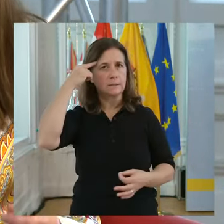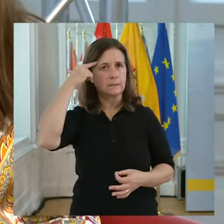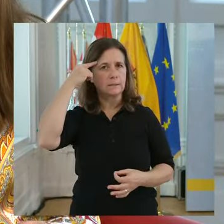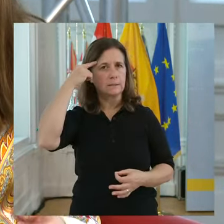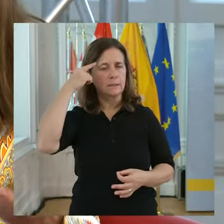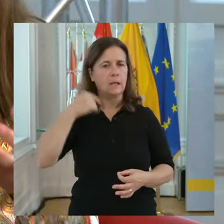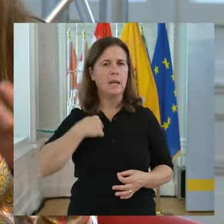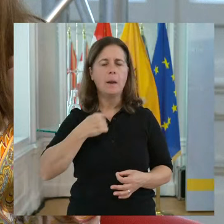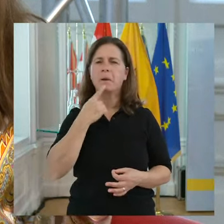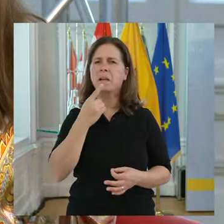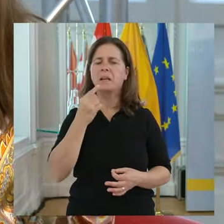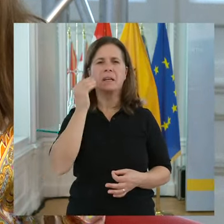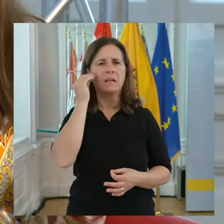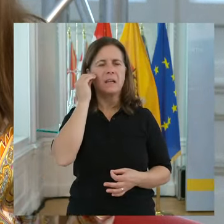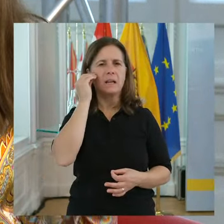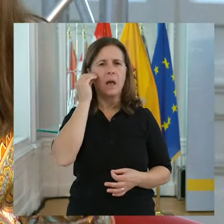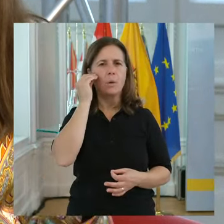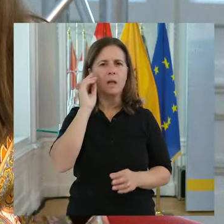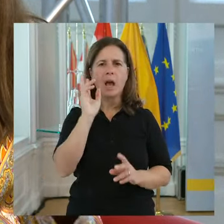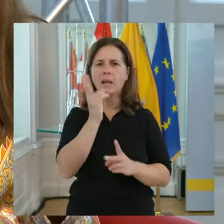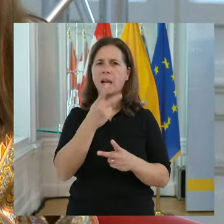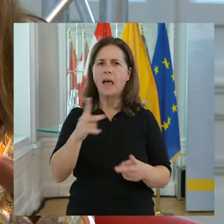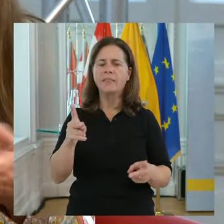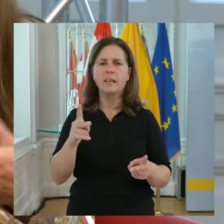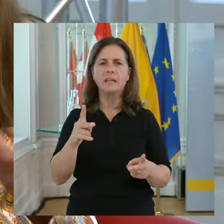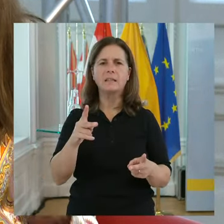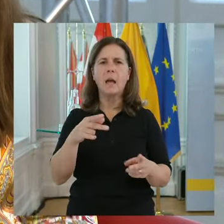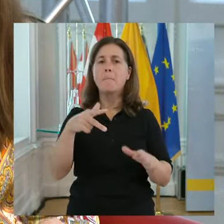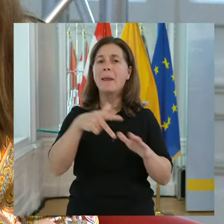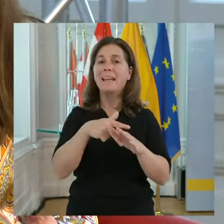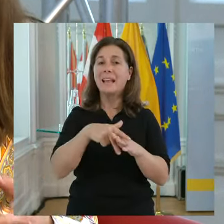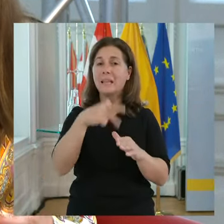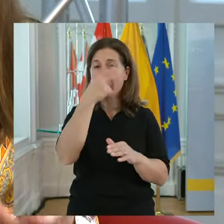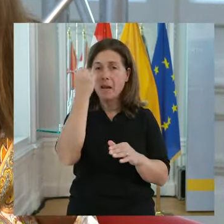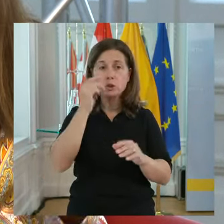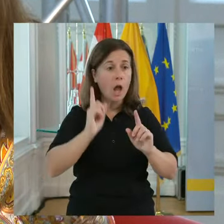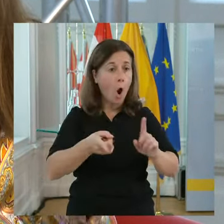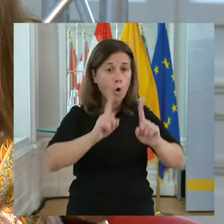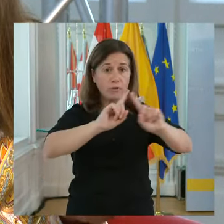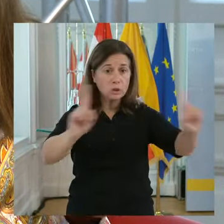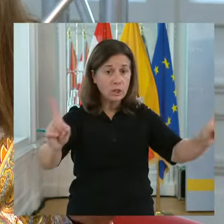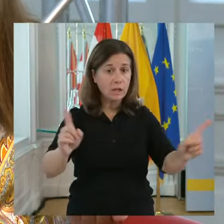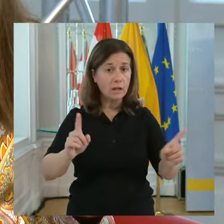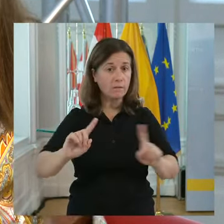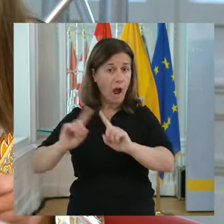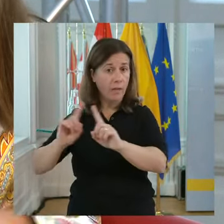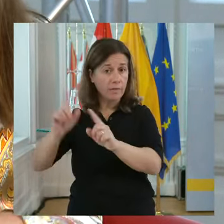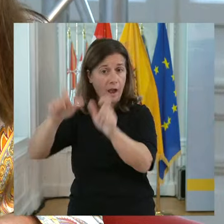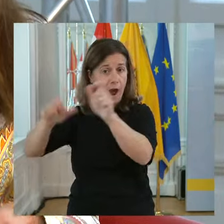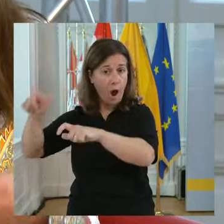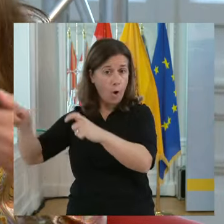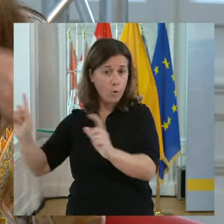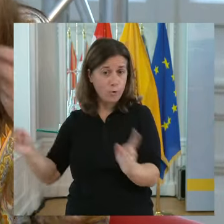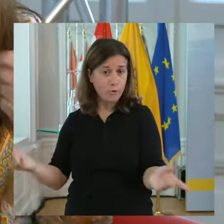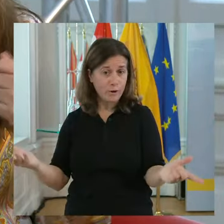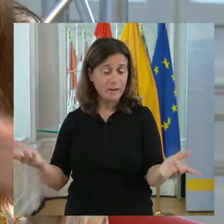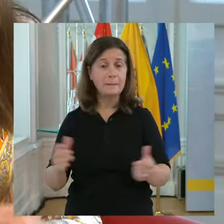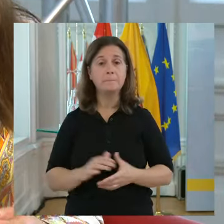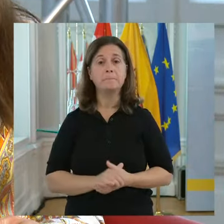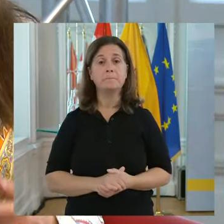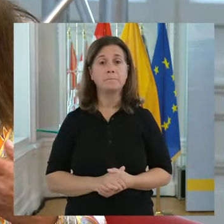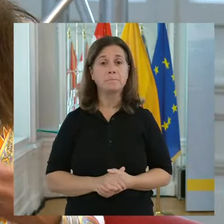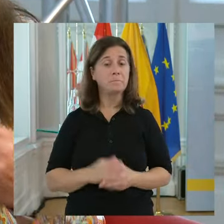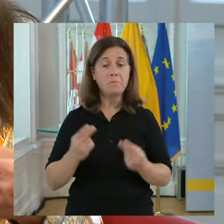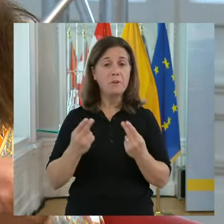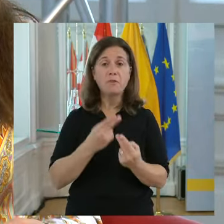mir gedacht, das kann ich nicht. Behinderte Menschen sind genauso verschieden wie alle anderen auch. Habe mich fast nicht